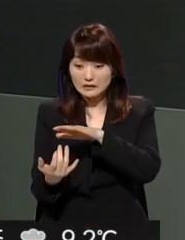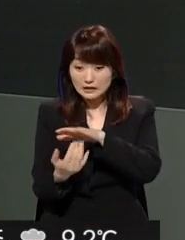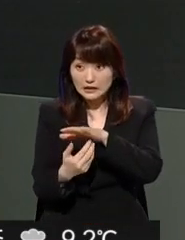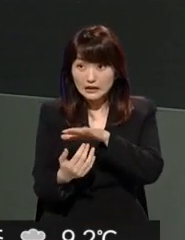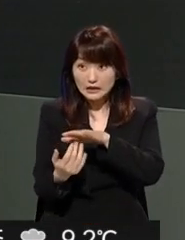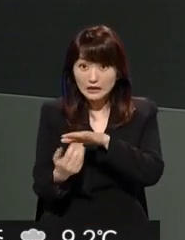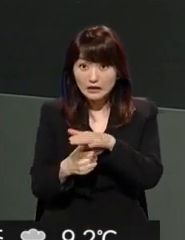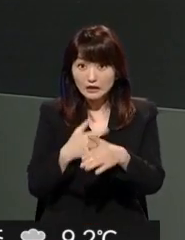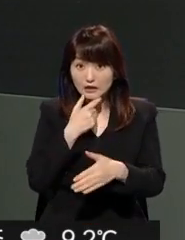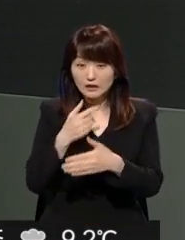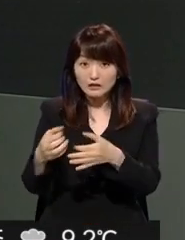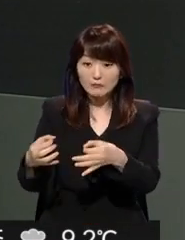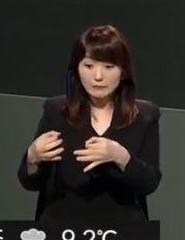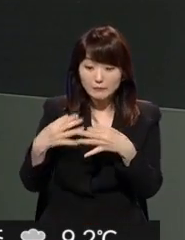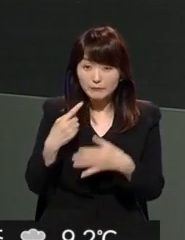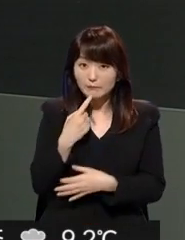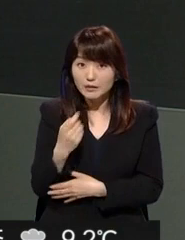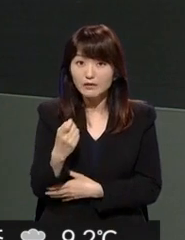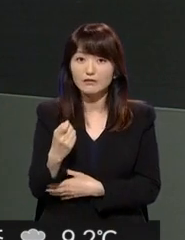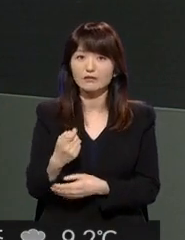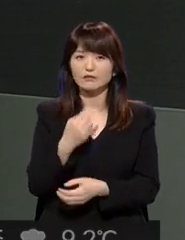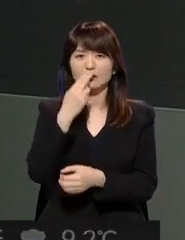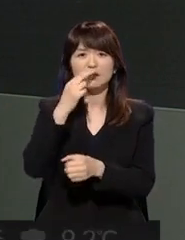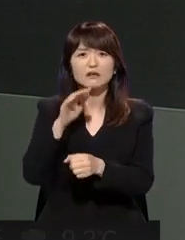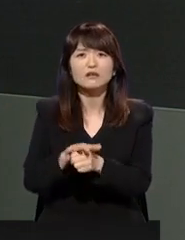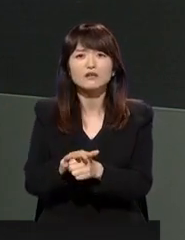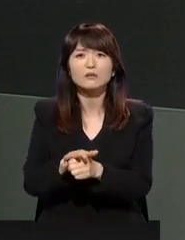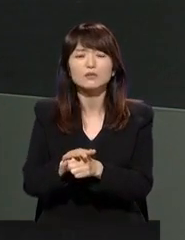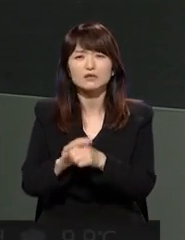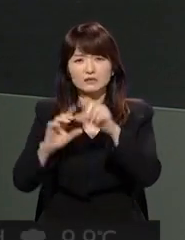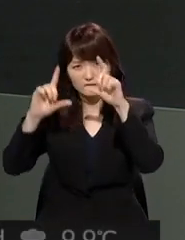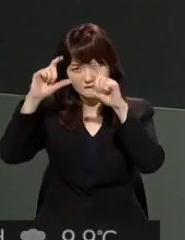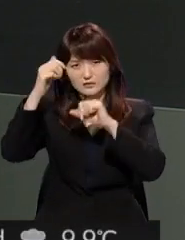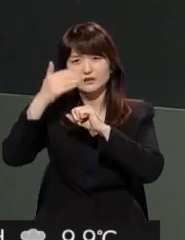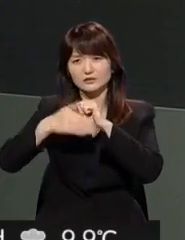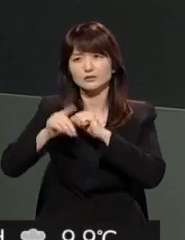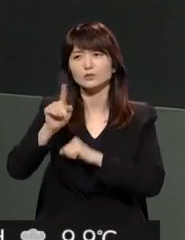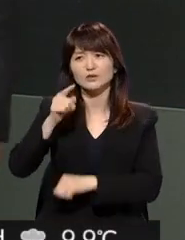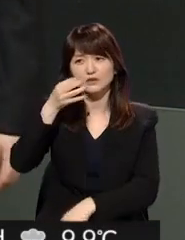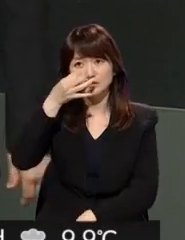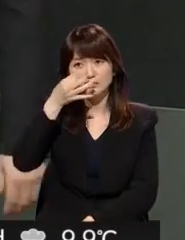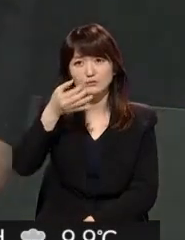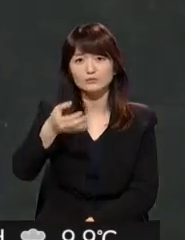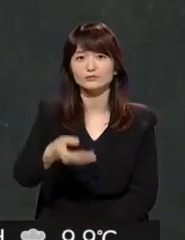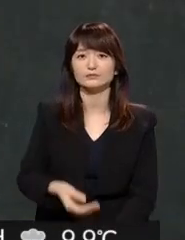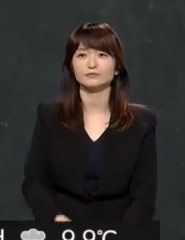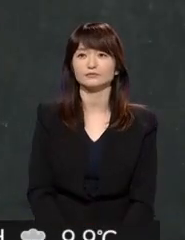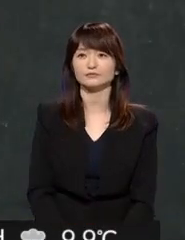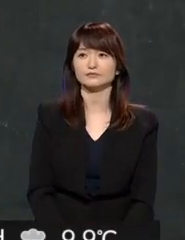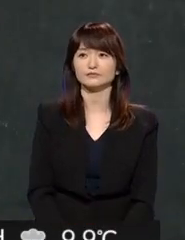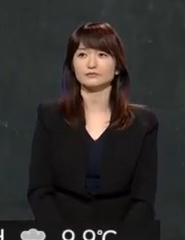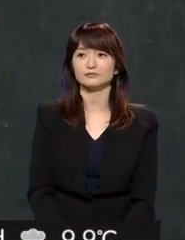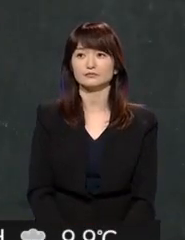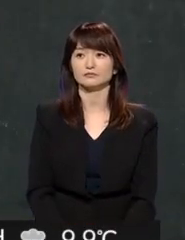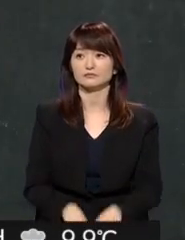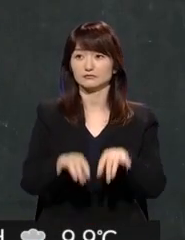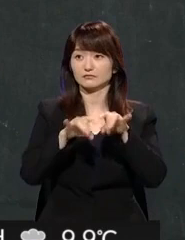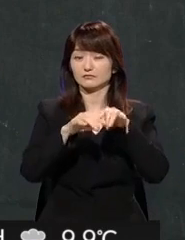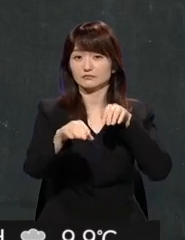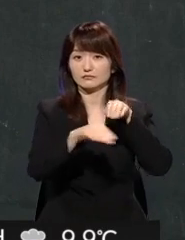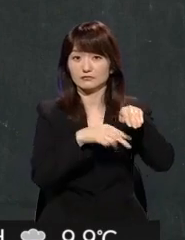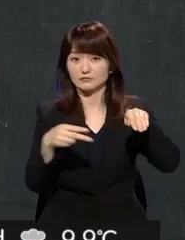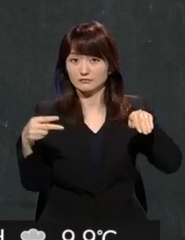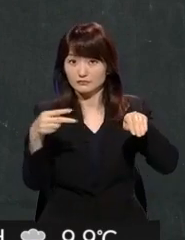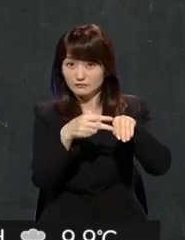꼼수에 깜빡 속을 뻔입니다 기가 막히고 코가 막히는 사진인데요 함께 보시죠 자 전기차